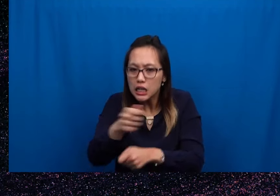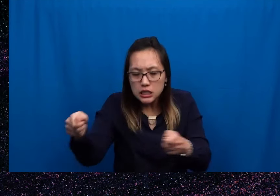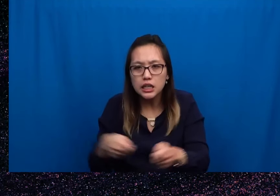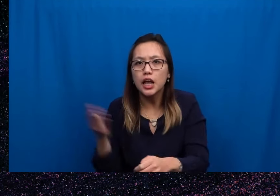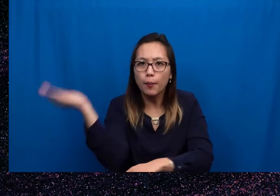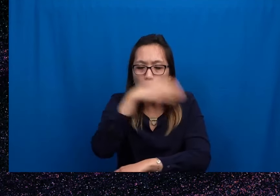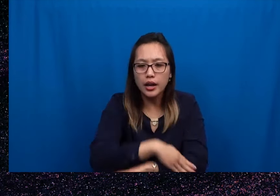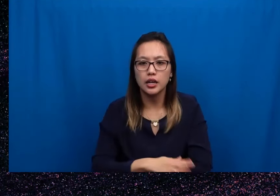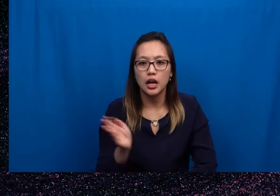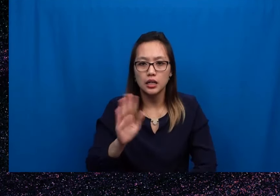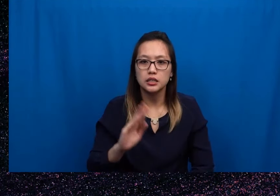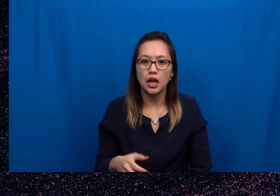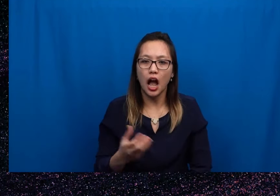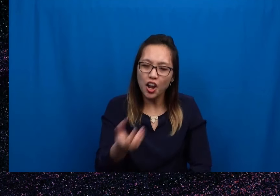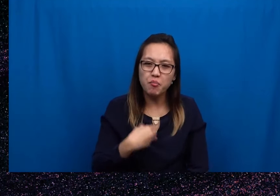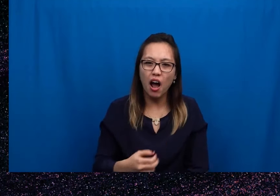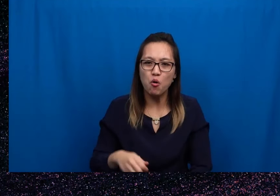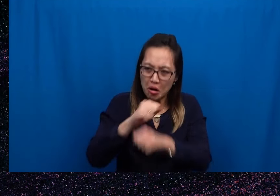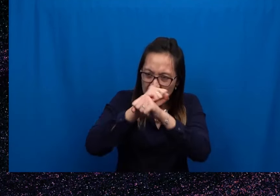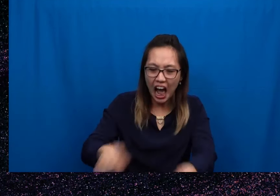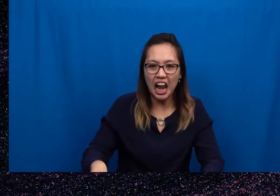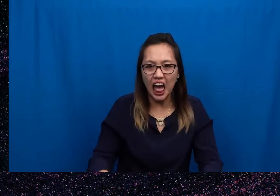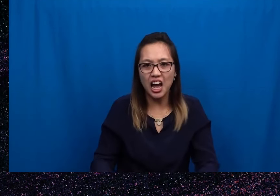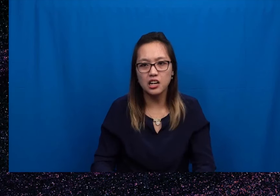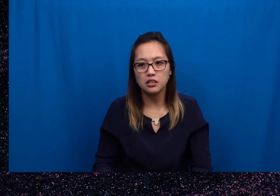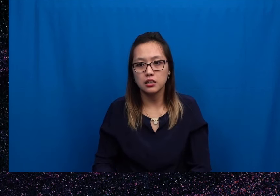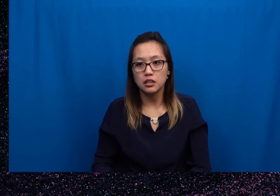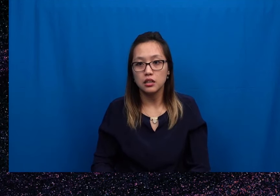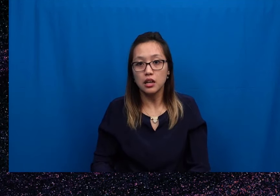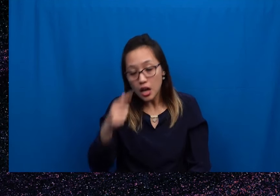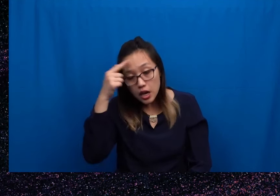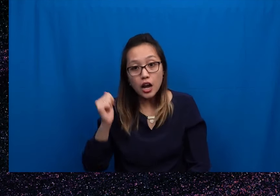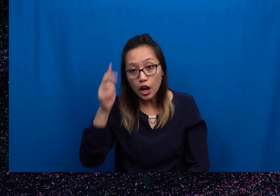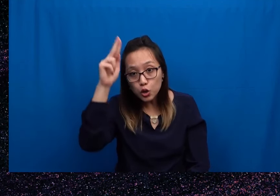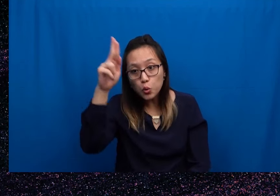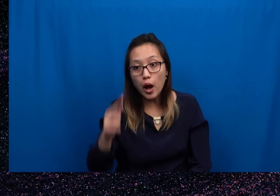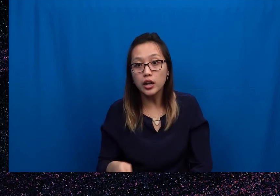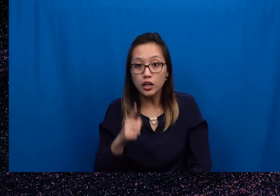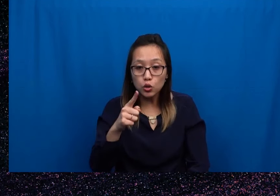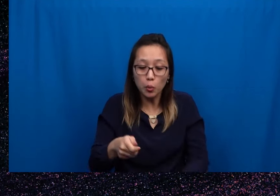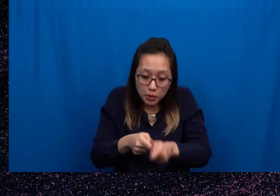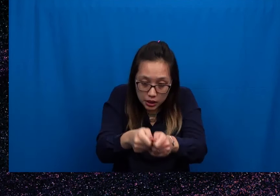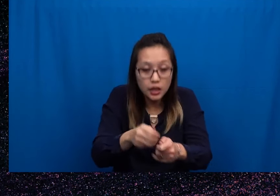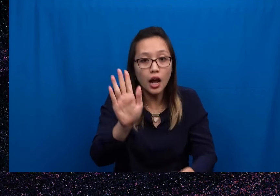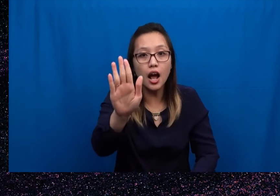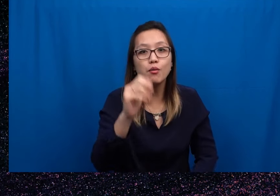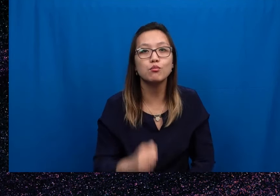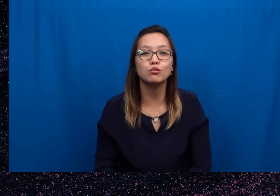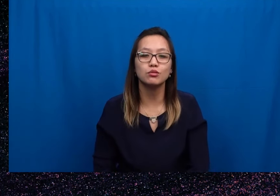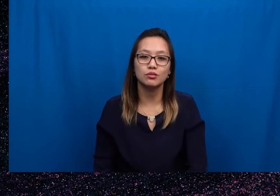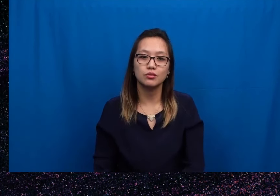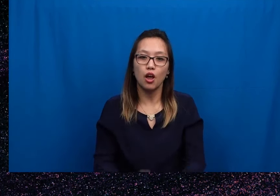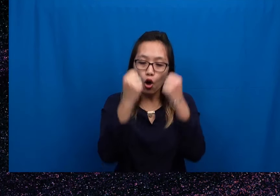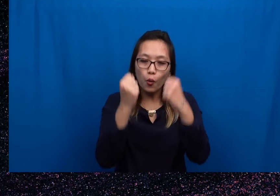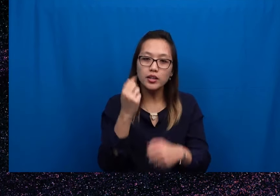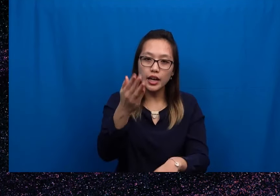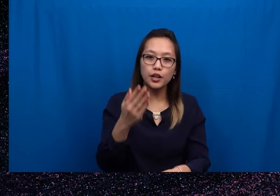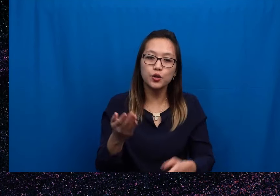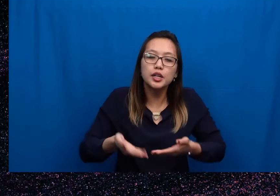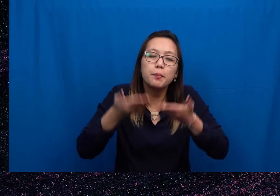Jangan pernah mau kalah karena Tuhan beserta dengan saudara. Karena kuasa kebangkitannya tersedia bagi